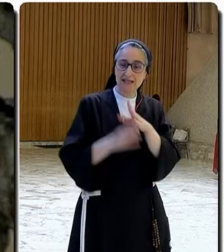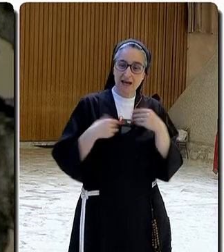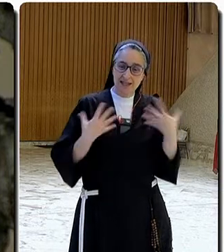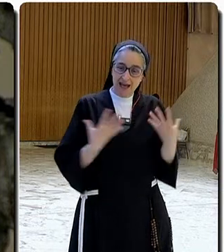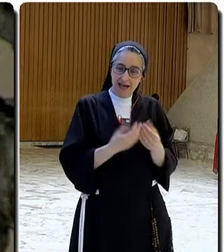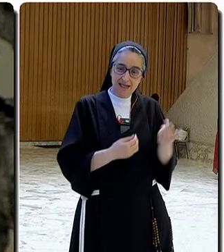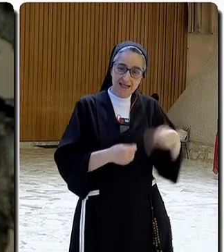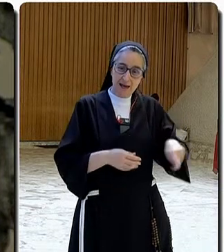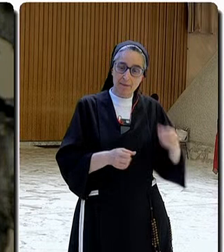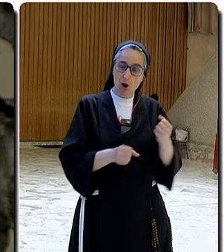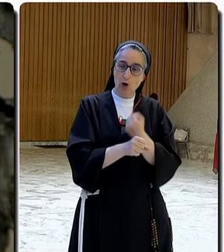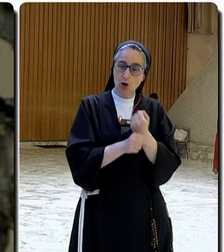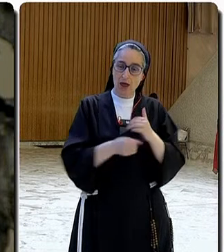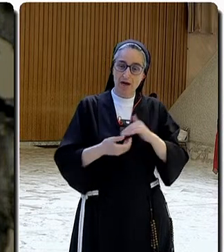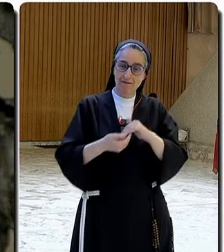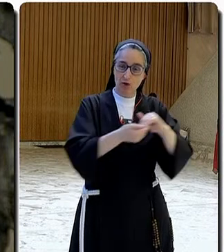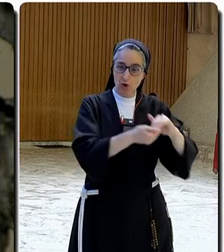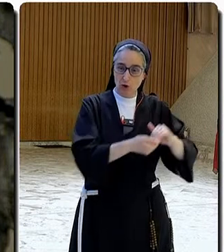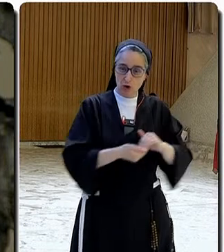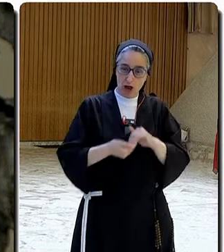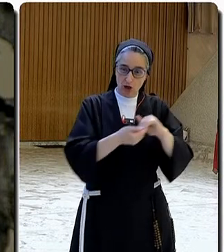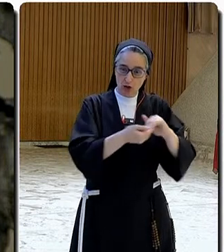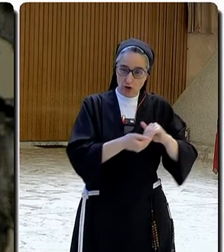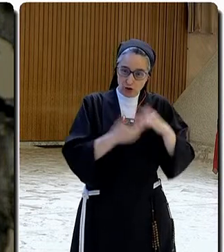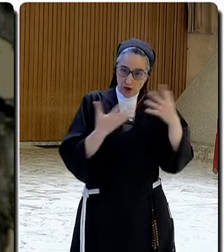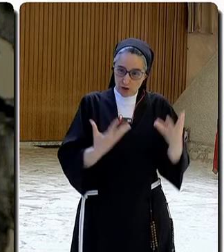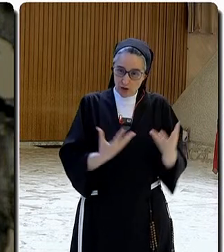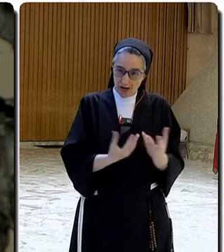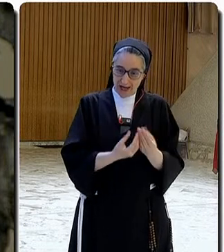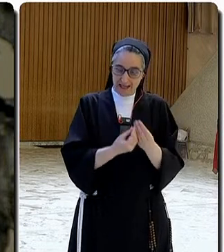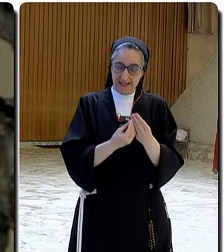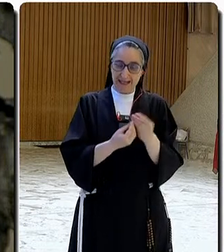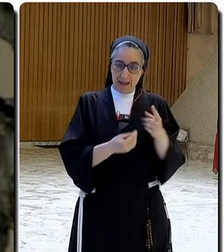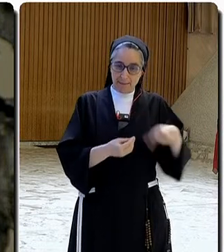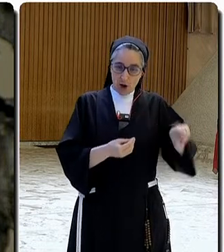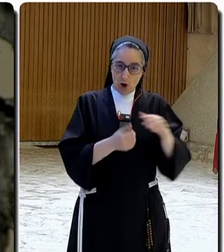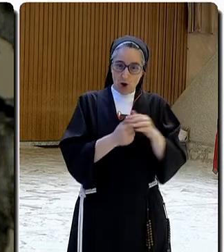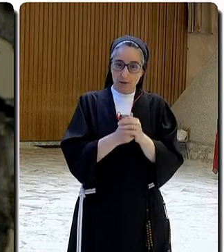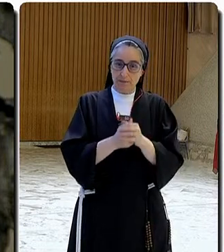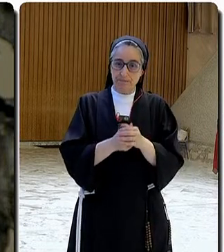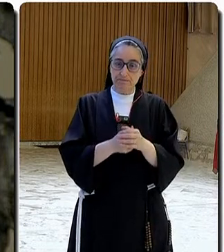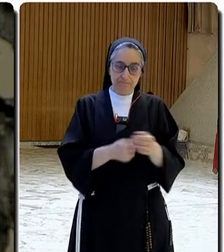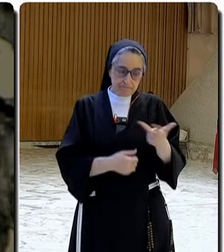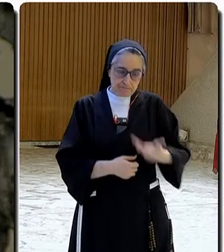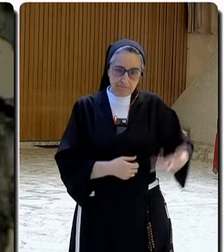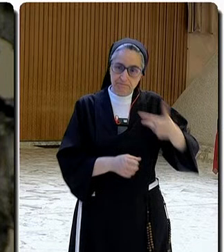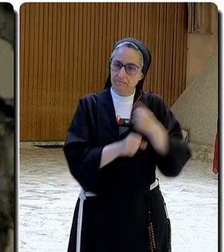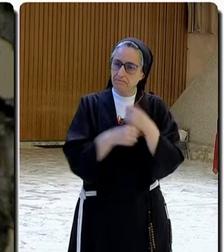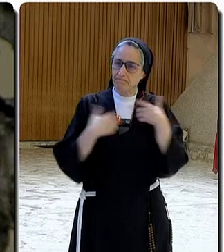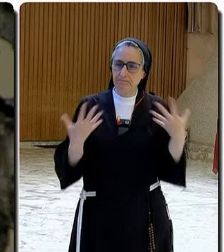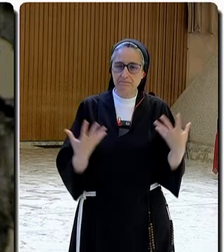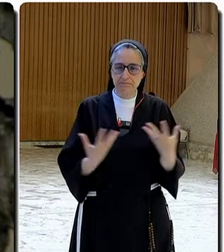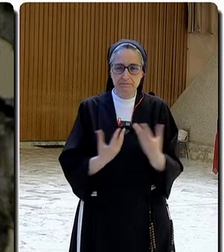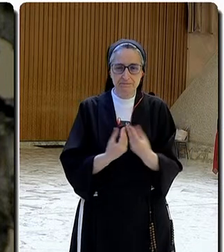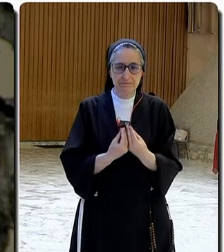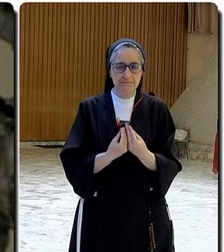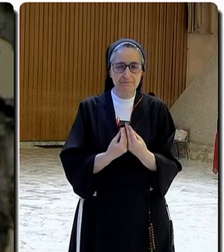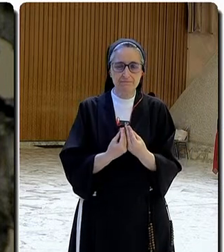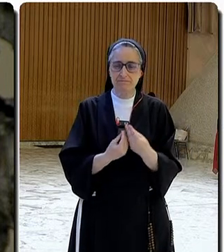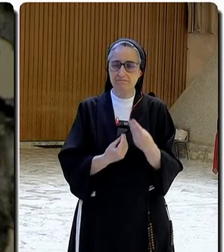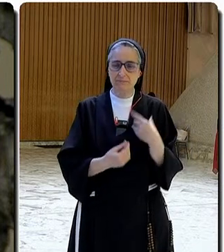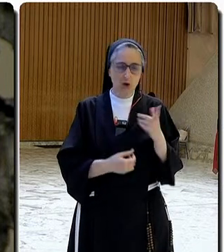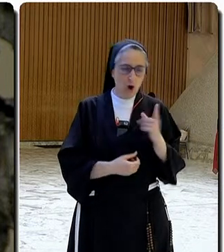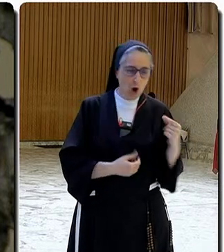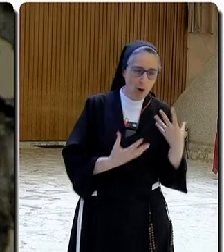spirituale in questa associazione. E noi lavoriamo insieme con i nostri